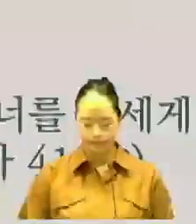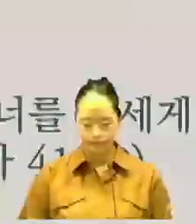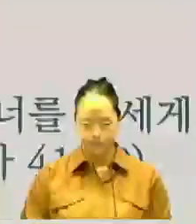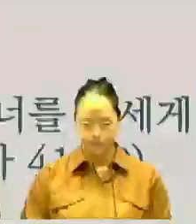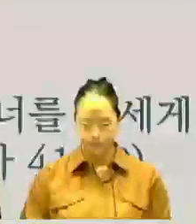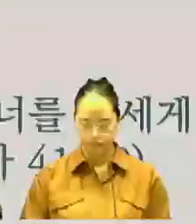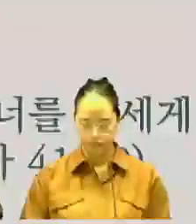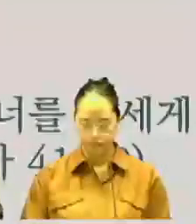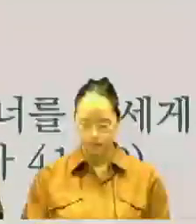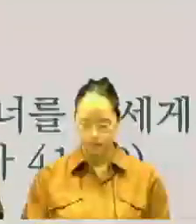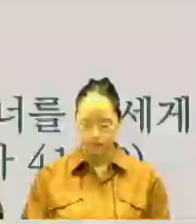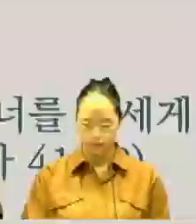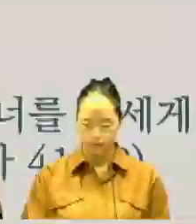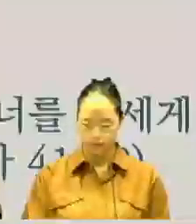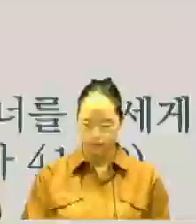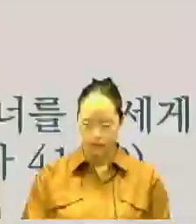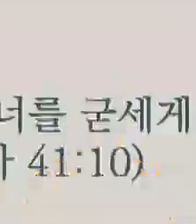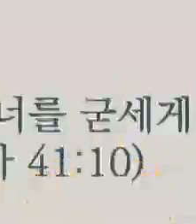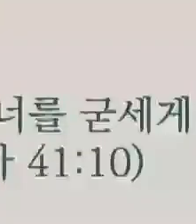怕。